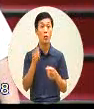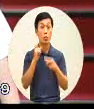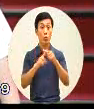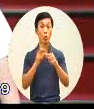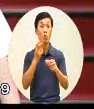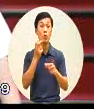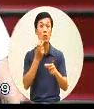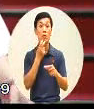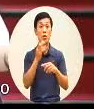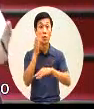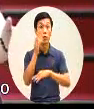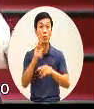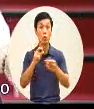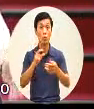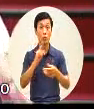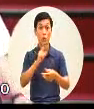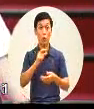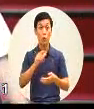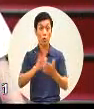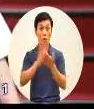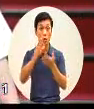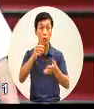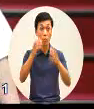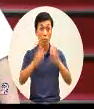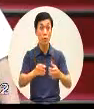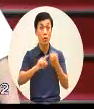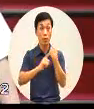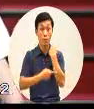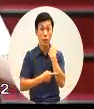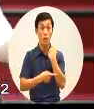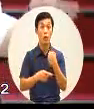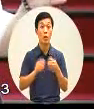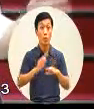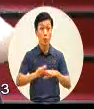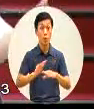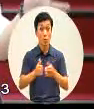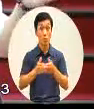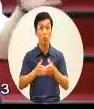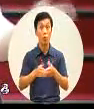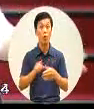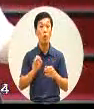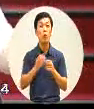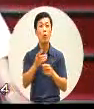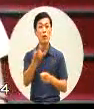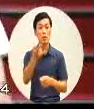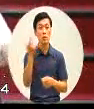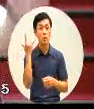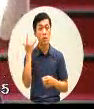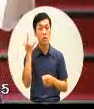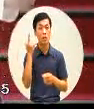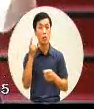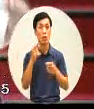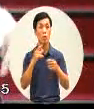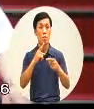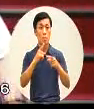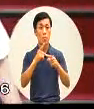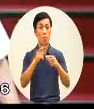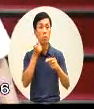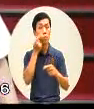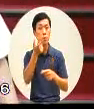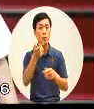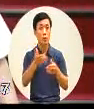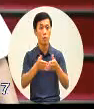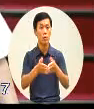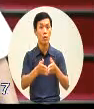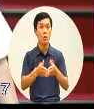来，那你为什么不等一等半年？为什么你们要限于我们的整体事务来一个那个